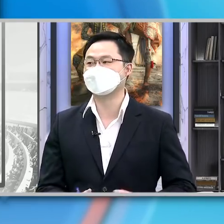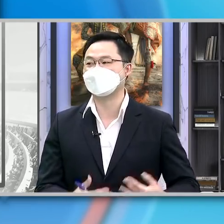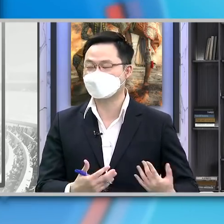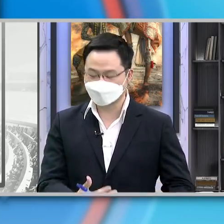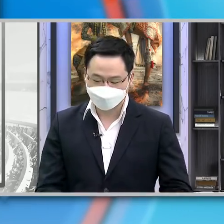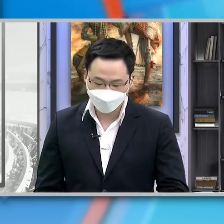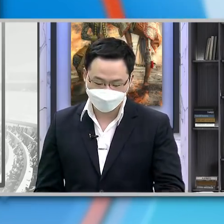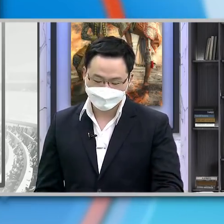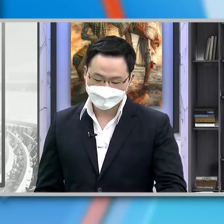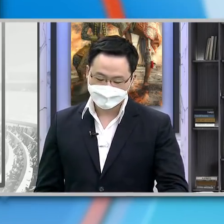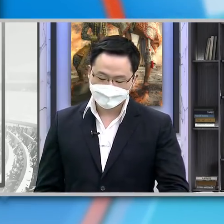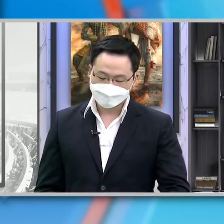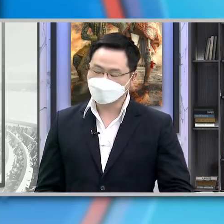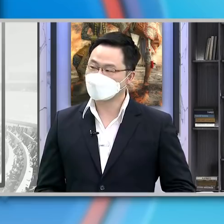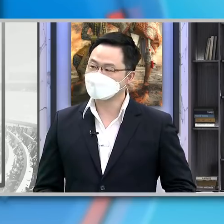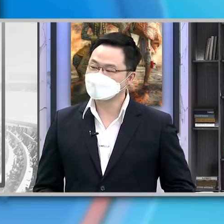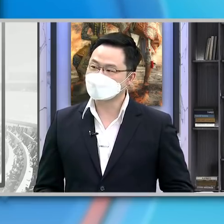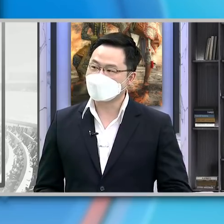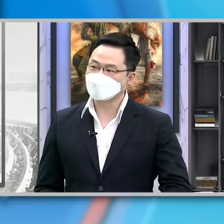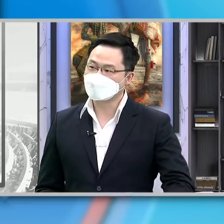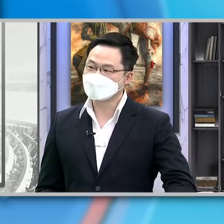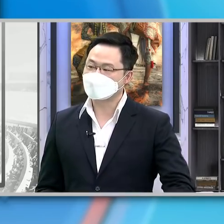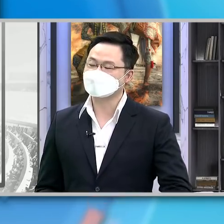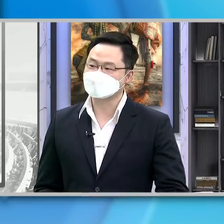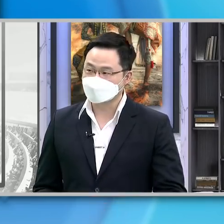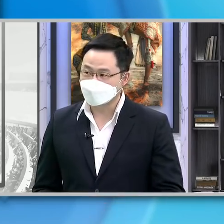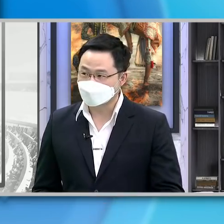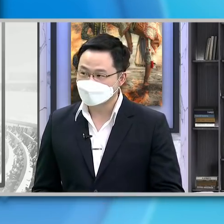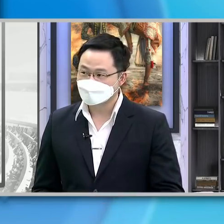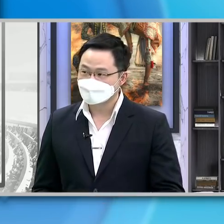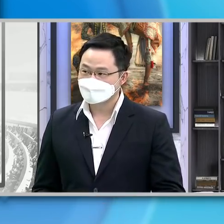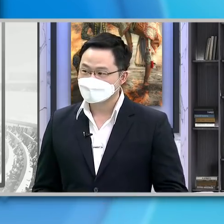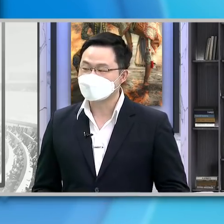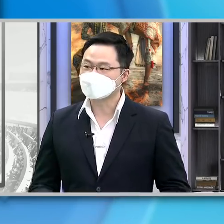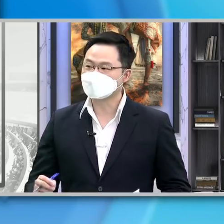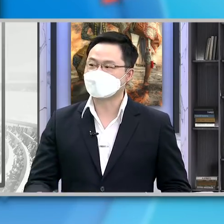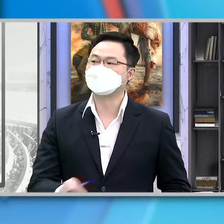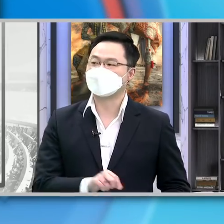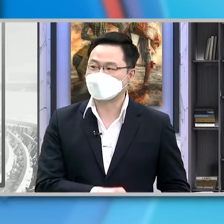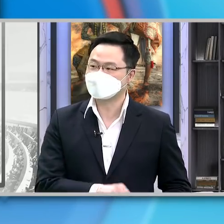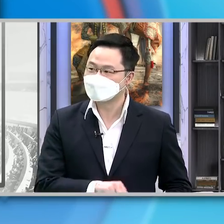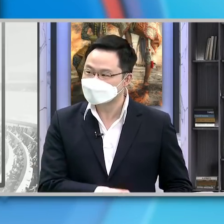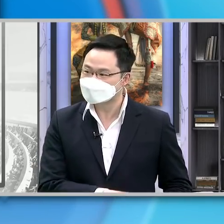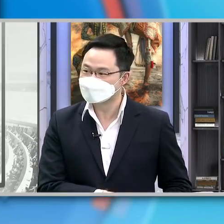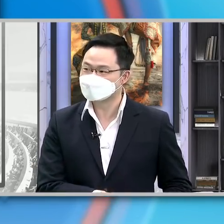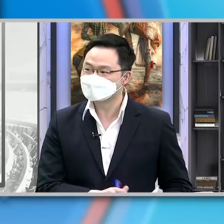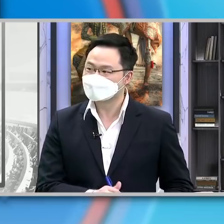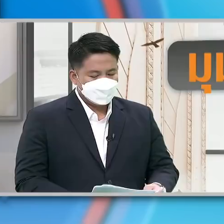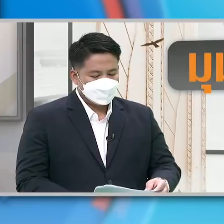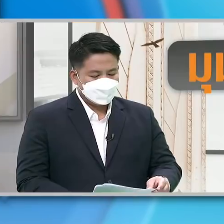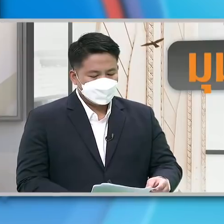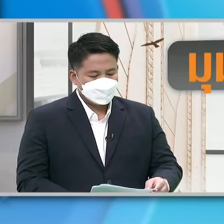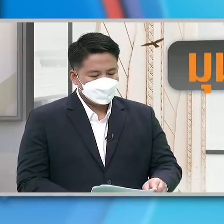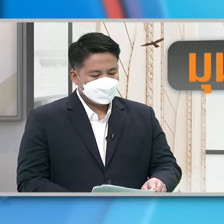ม่ได้มีปัญหาอะไรกับพรรคร่วม ครับ แต่ว่าในความเป็นจริงแล้วมันมีอะไรเกิดขึ้นกันบ้างมันต้องดูจากผลลัพธ์ที่มันเกิดขึ้น